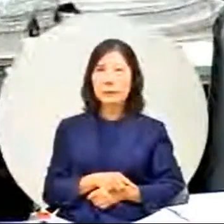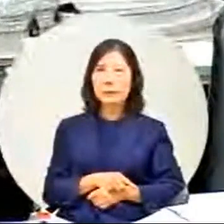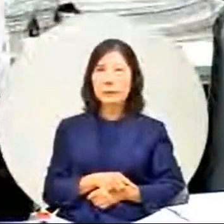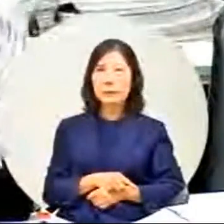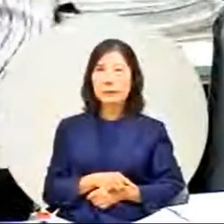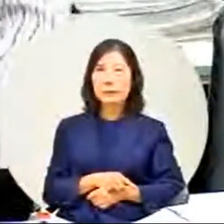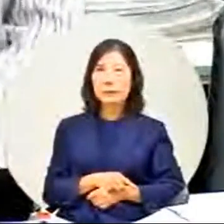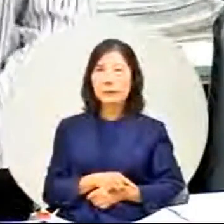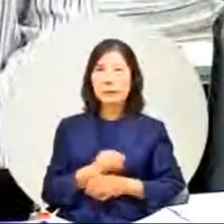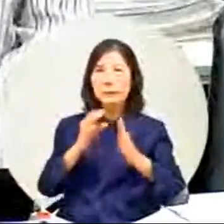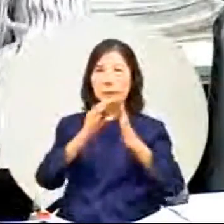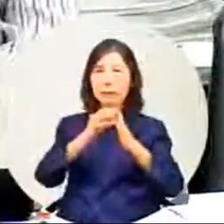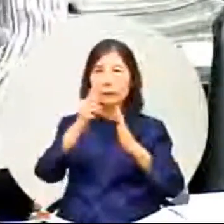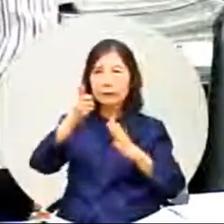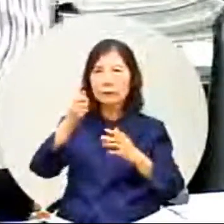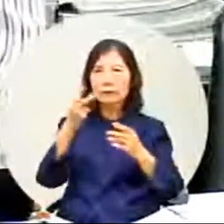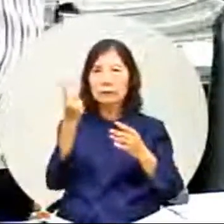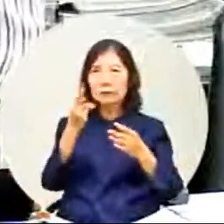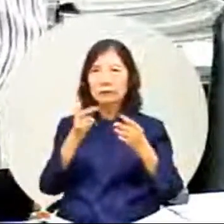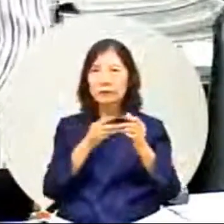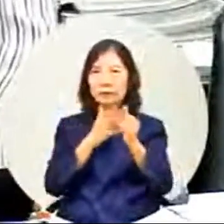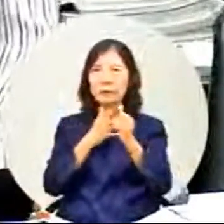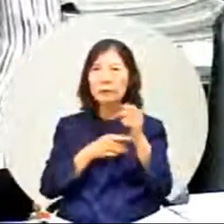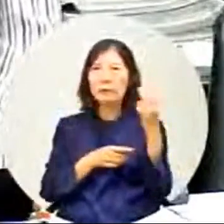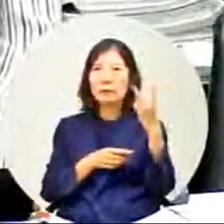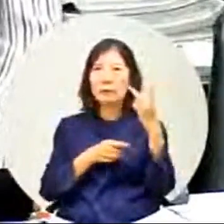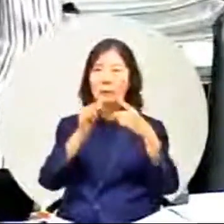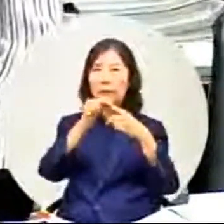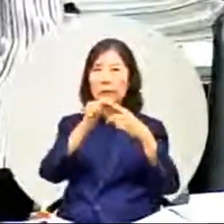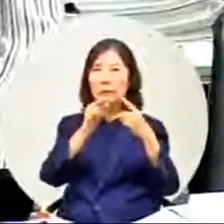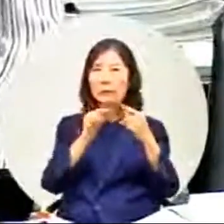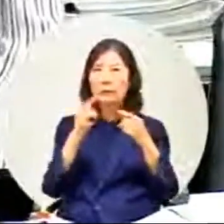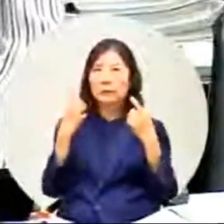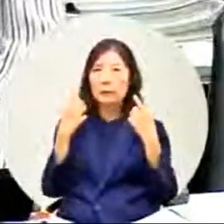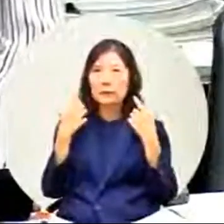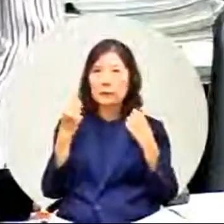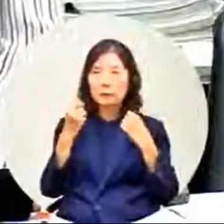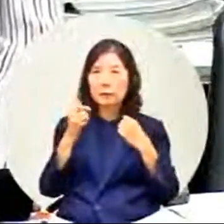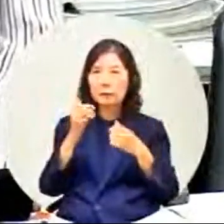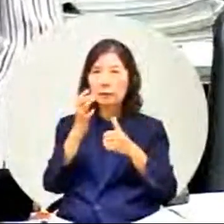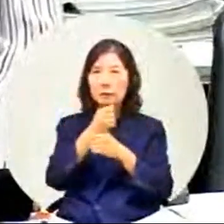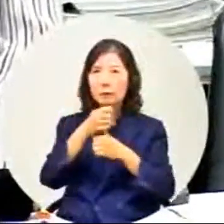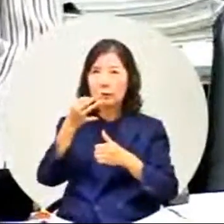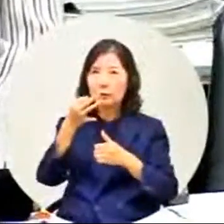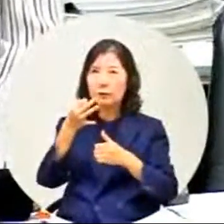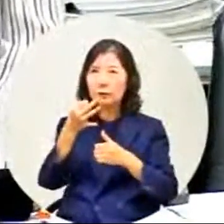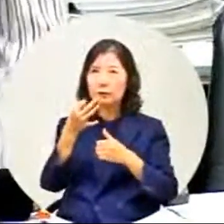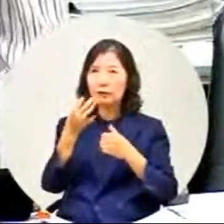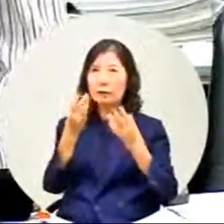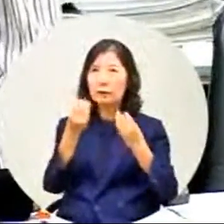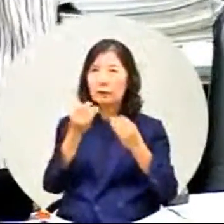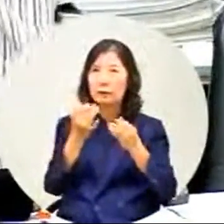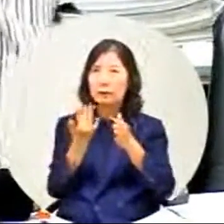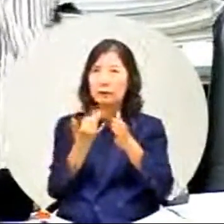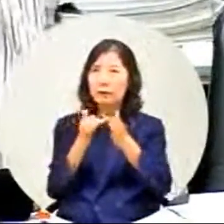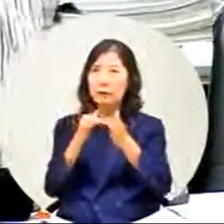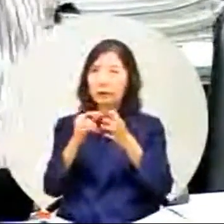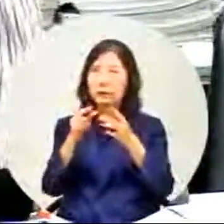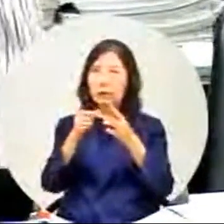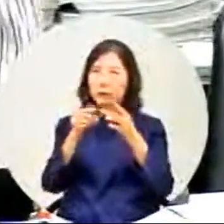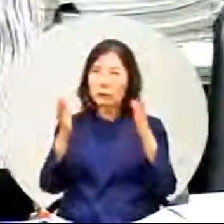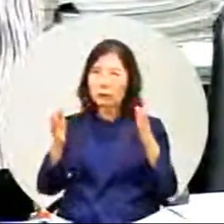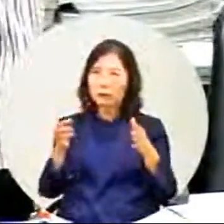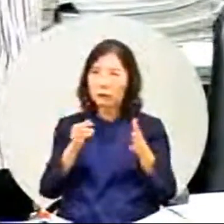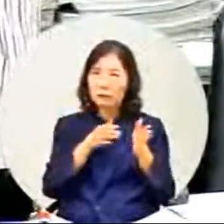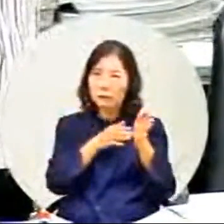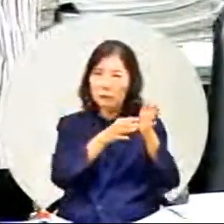那么局长两个问题，请你现在答复一下哦。最原始的总经费当中，是不是没有编列二阶轻轨的车厢费用？